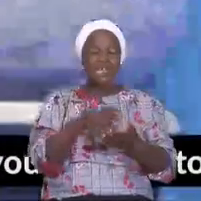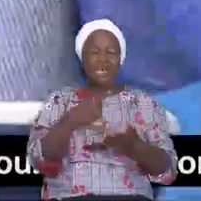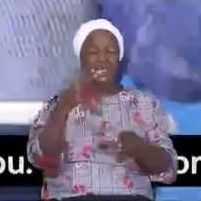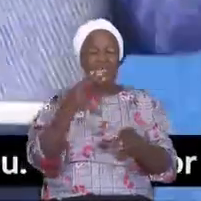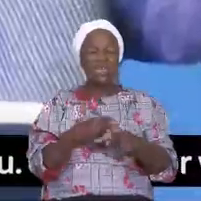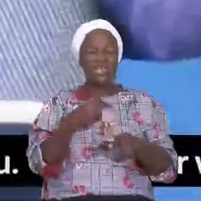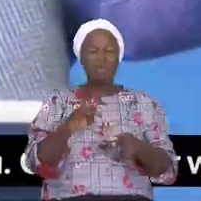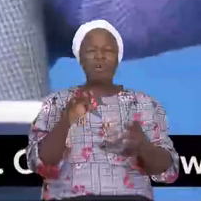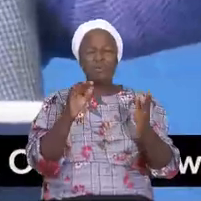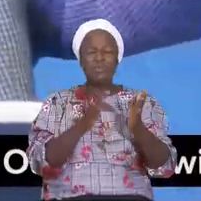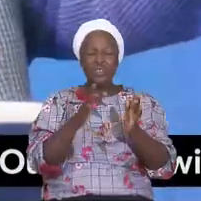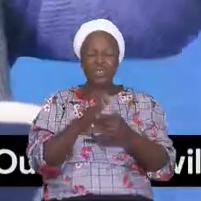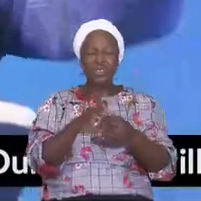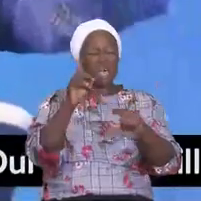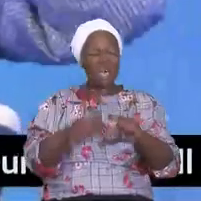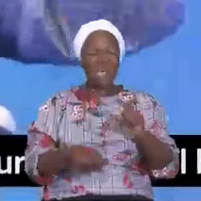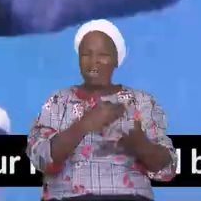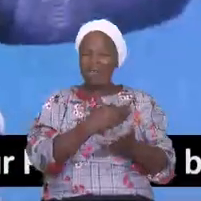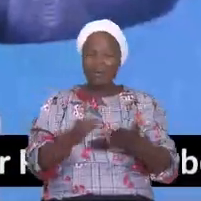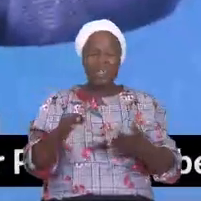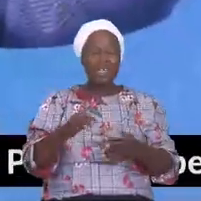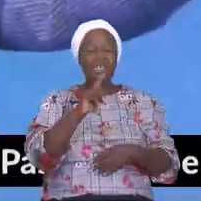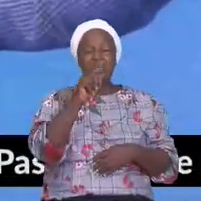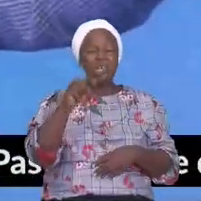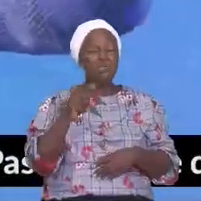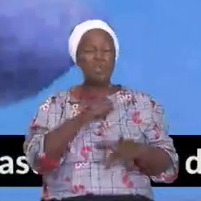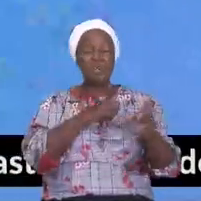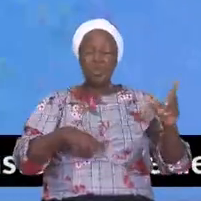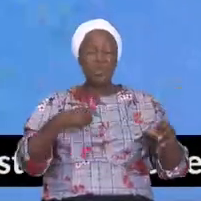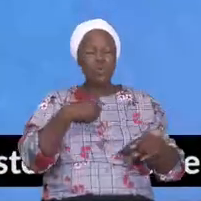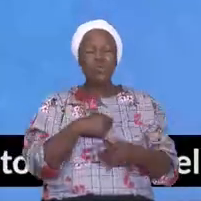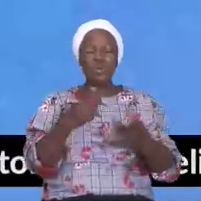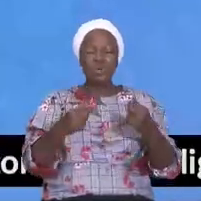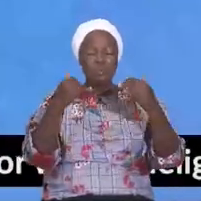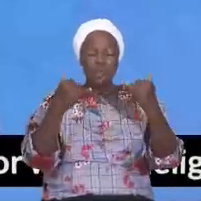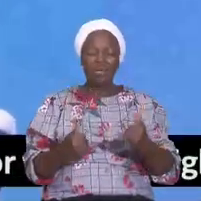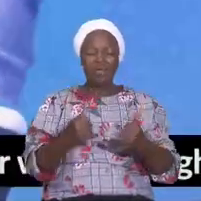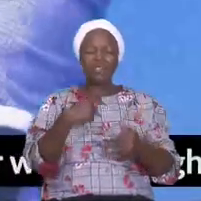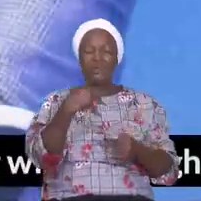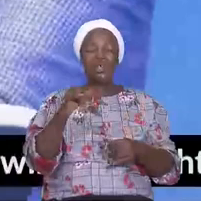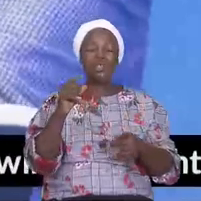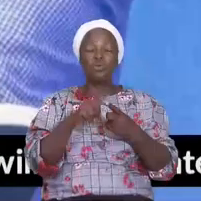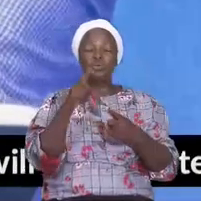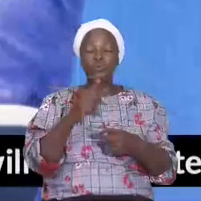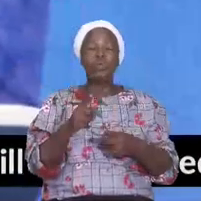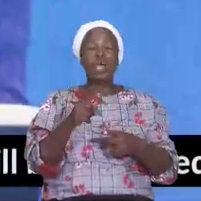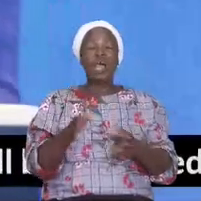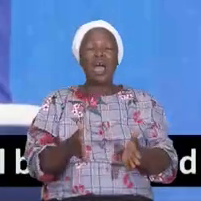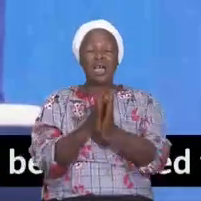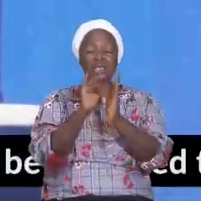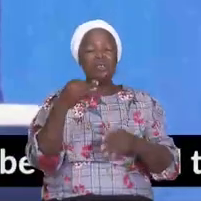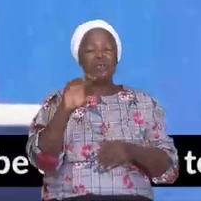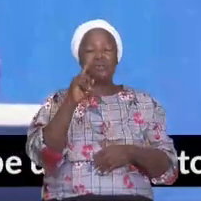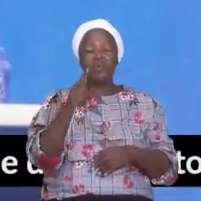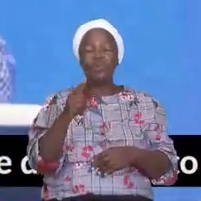conviction que tu ne peux faillir, que le nom de Jésus ne peut faillir. C'est pourquoi, Seigneur,